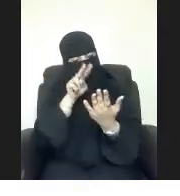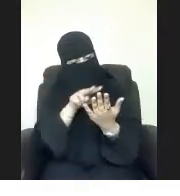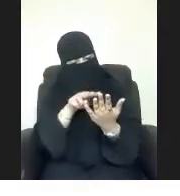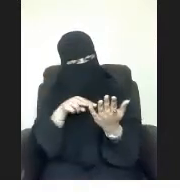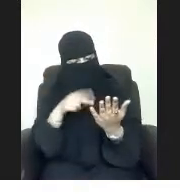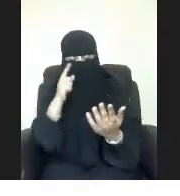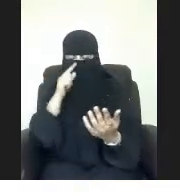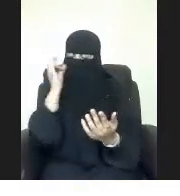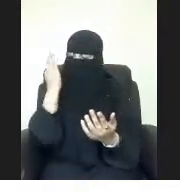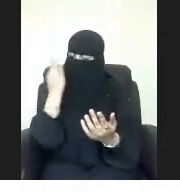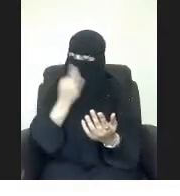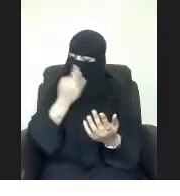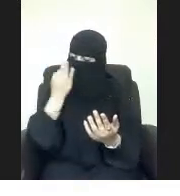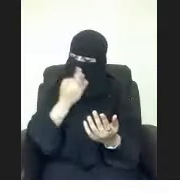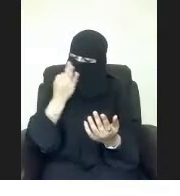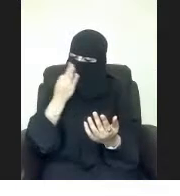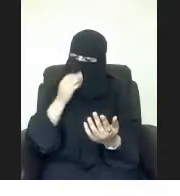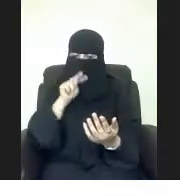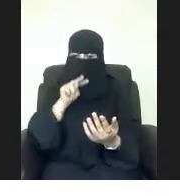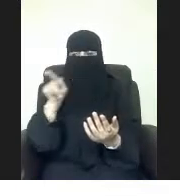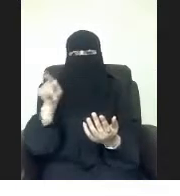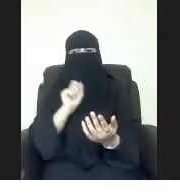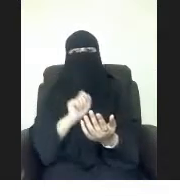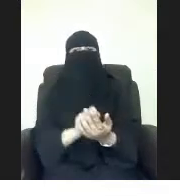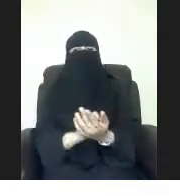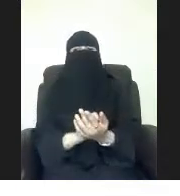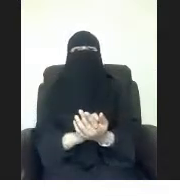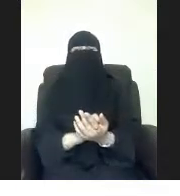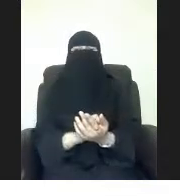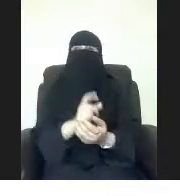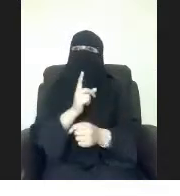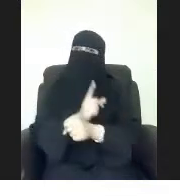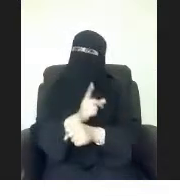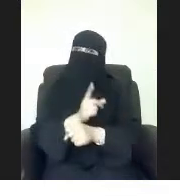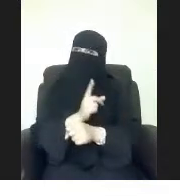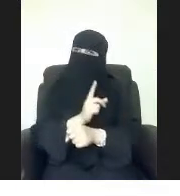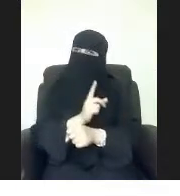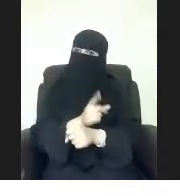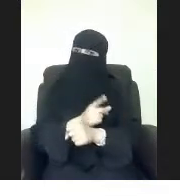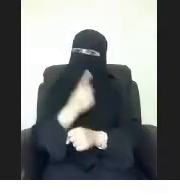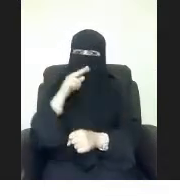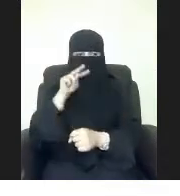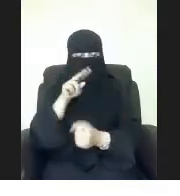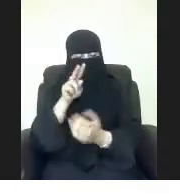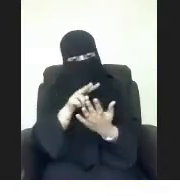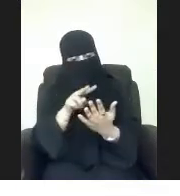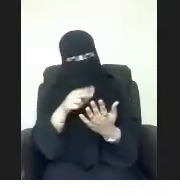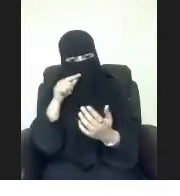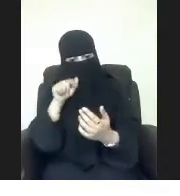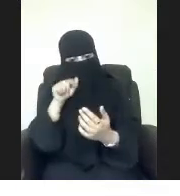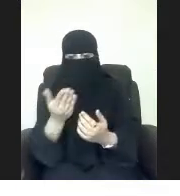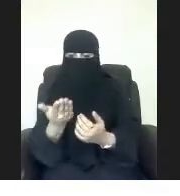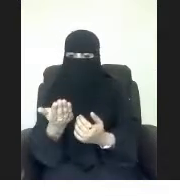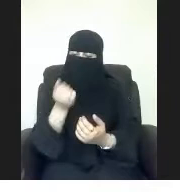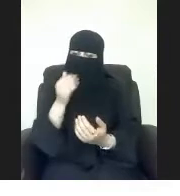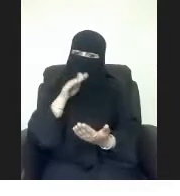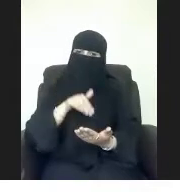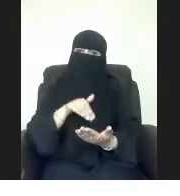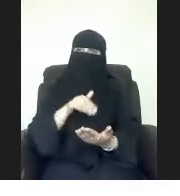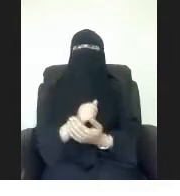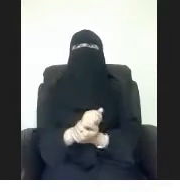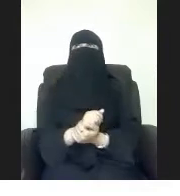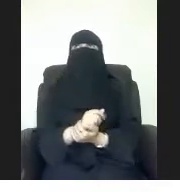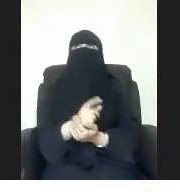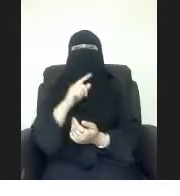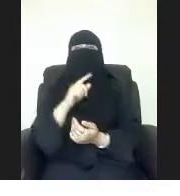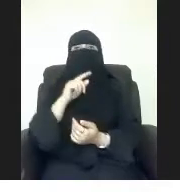الحقيقة. أكدت بحوث مجتمع الاستقصاء أن حضور المعلم teacher presence ومشاركة المتعلم عن بعد يعد واحدة من أكثر